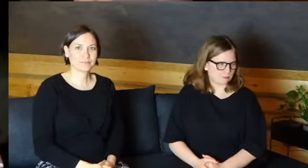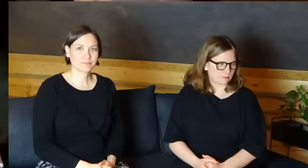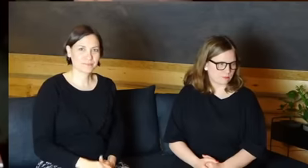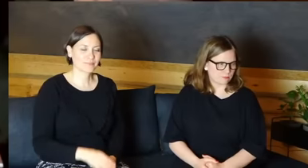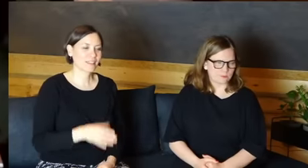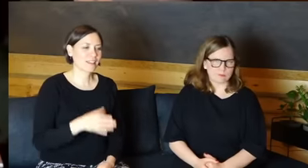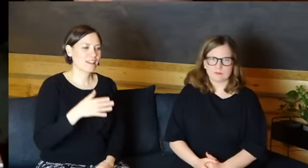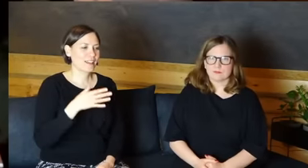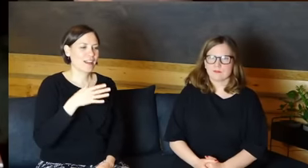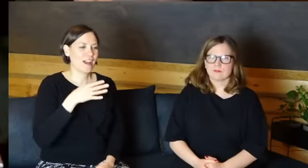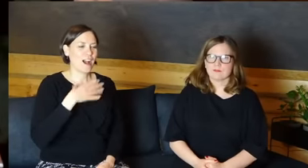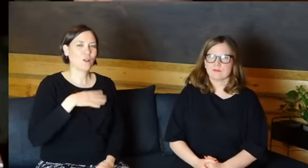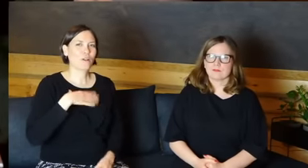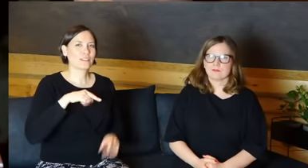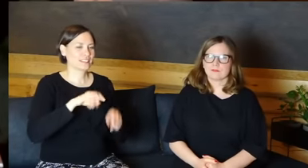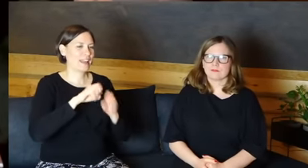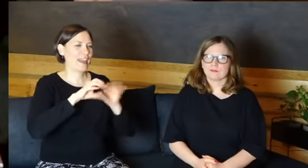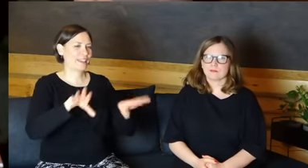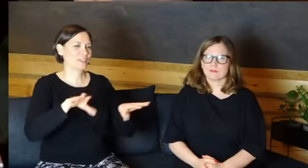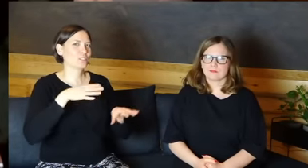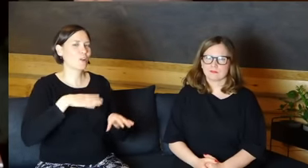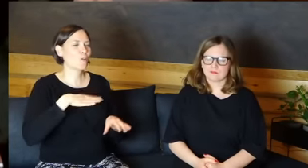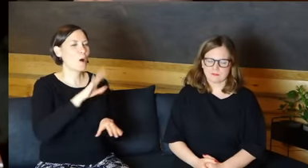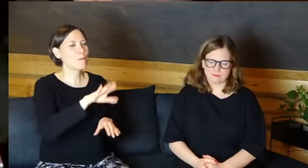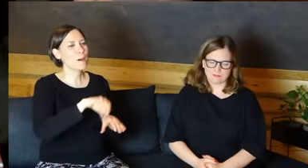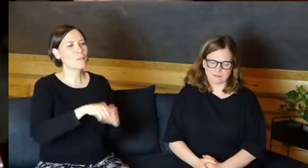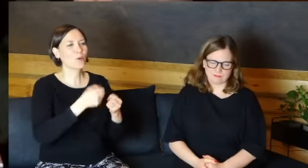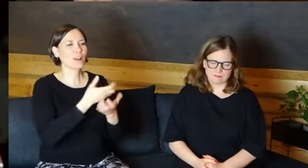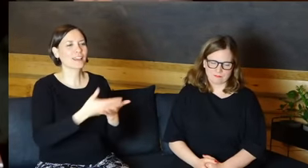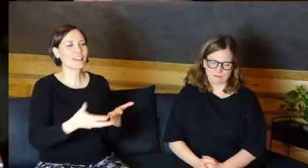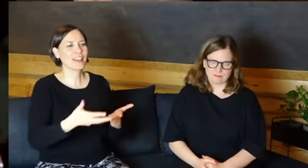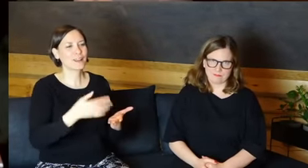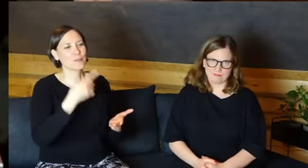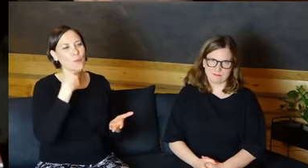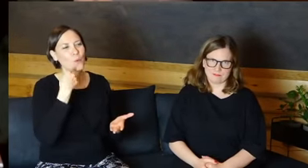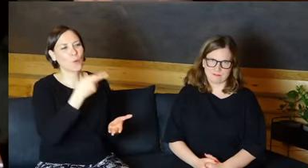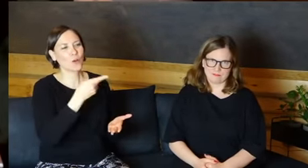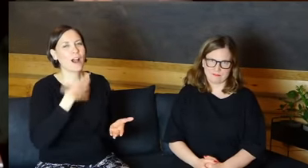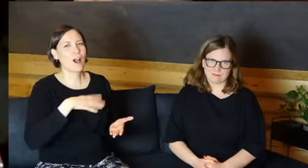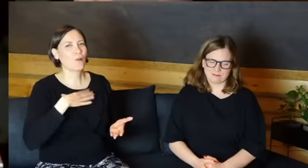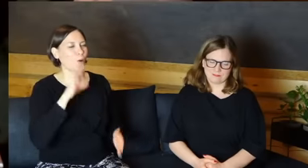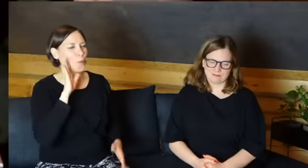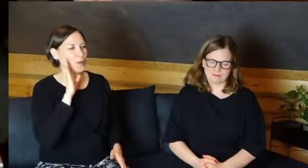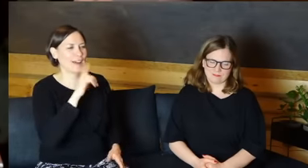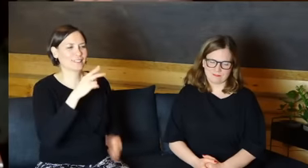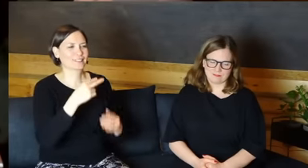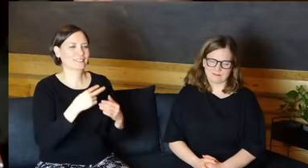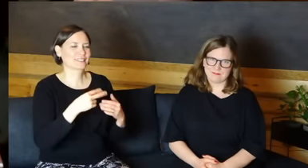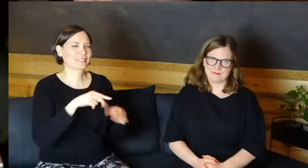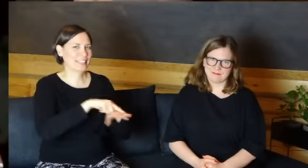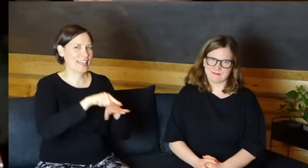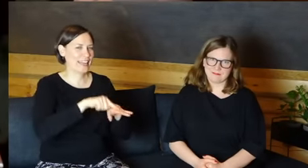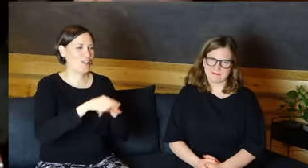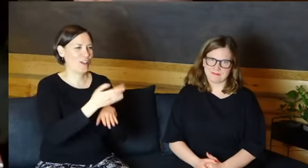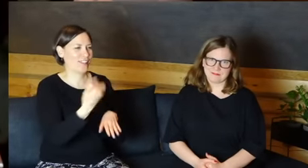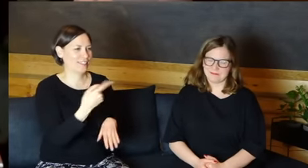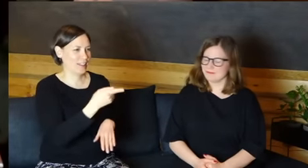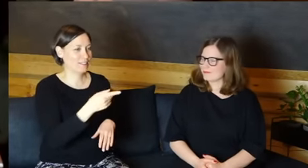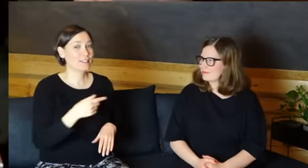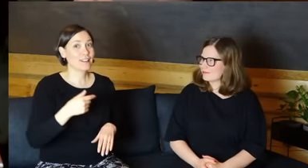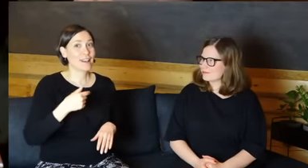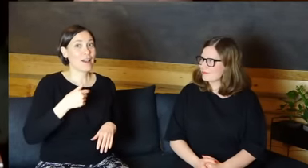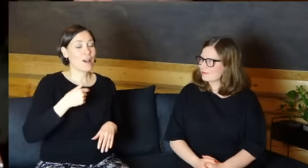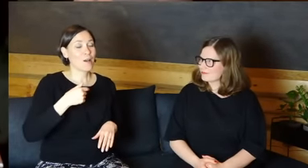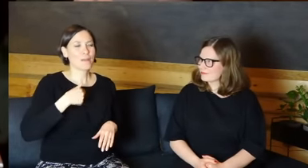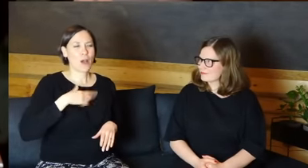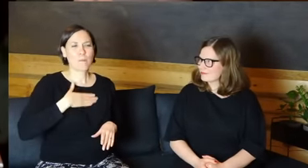Haluttiin kuulla tässä lähetyksessä vähän sun murretta sieltä seinältä. Mulla on tämmönen itsellä tämmönen salainen pahe, että mä käyn monesti lukemassa